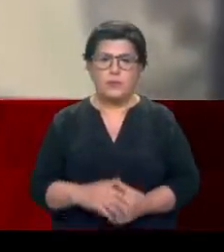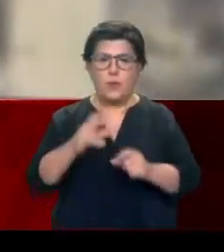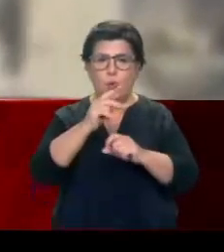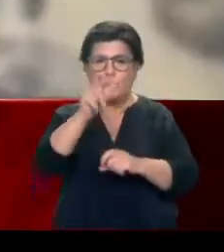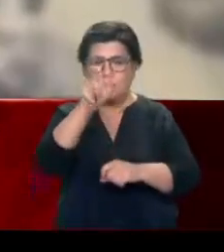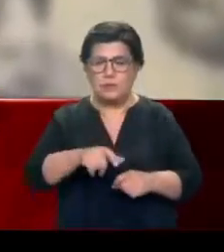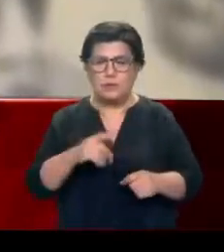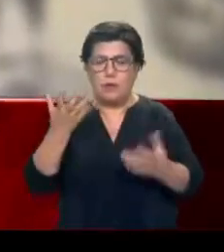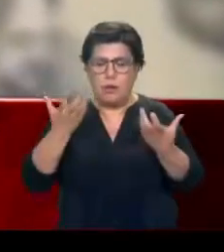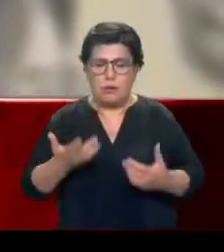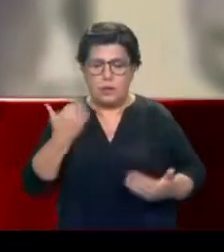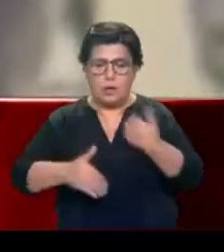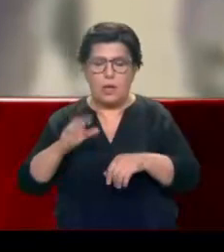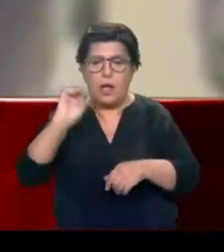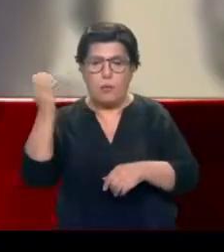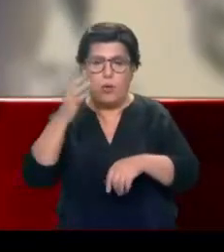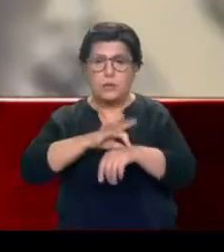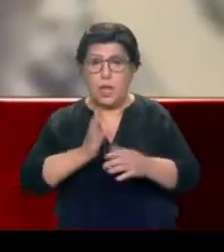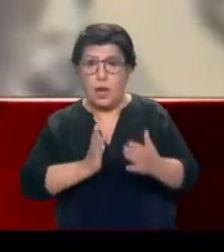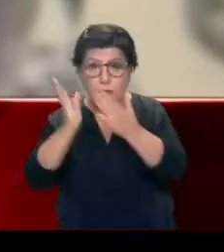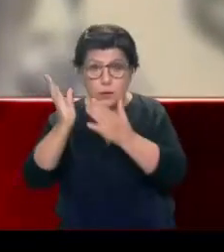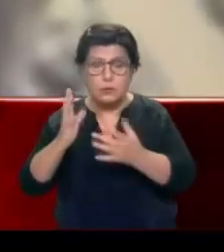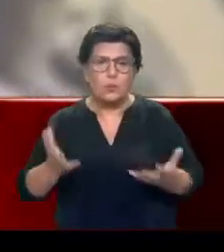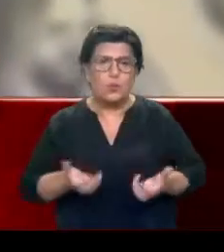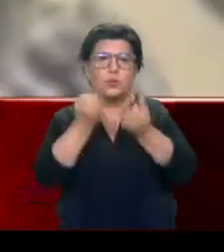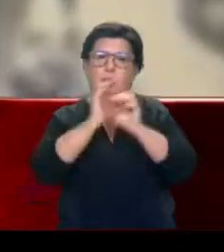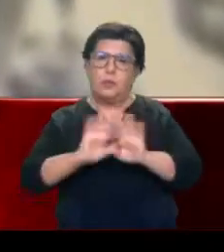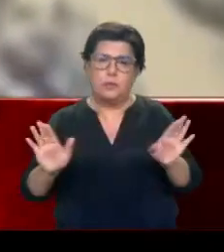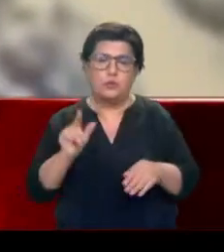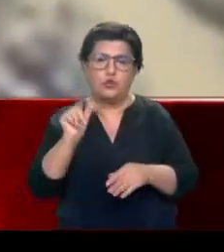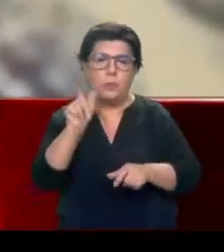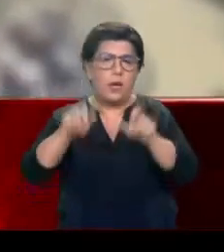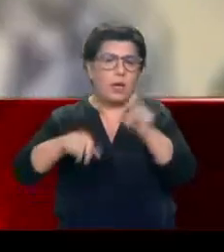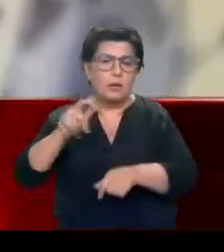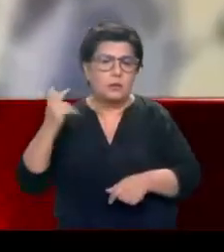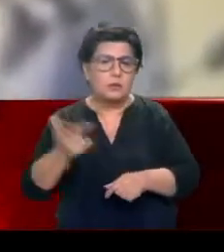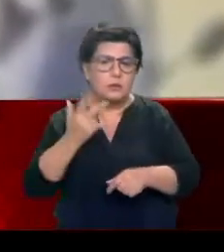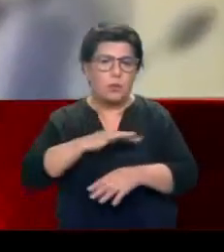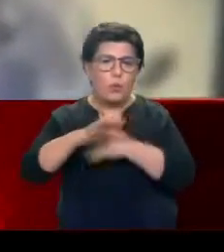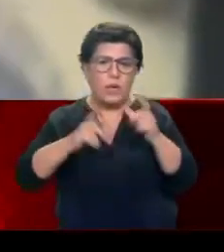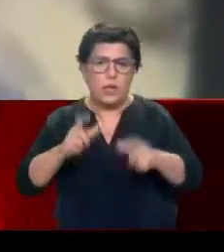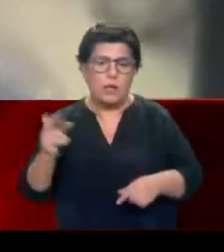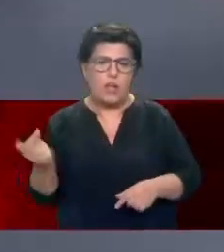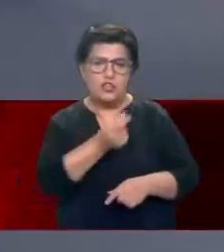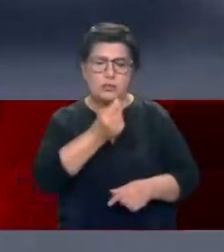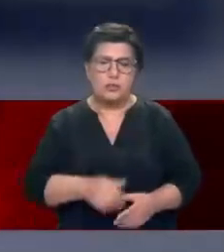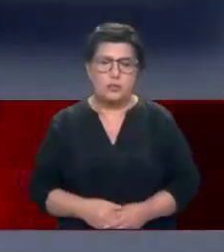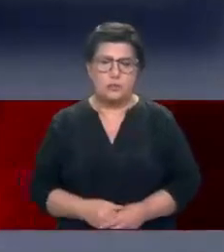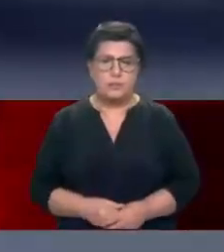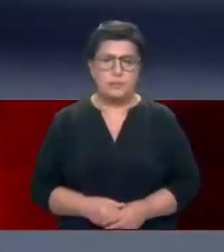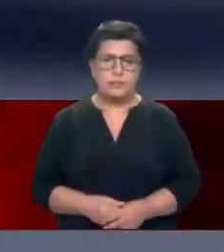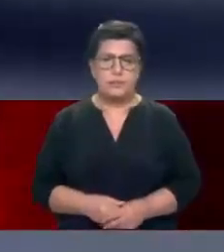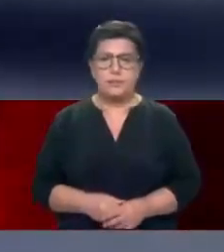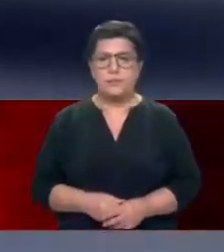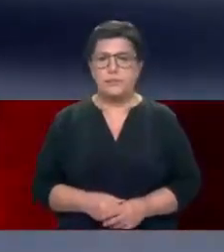Özçelik ağır yaralıydı. Ambulansla hastaneye kaldırıldı ama kurtarılamadı. Şüphelilerse hızla olay yerinden kaçtı.